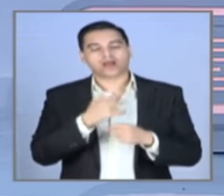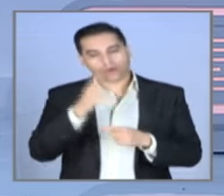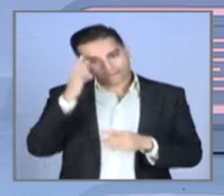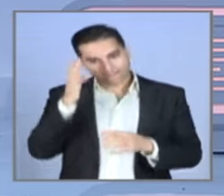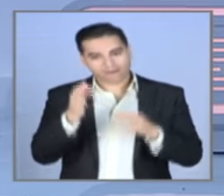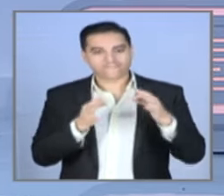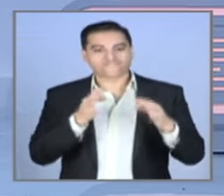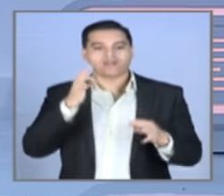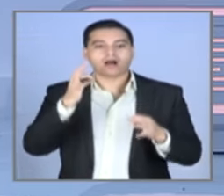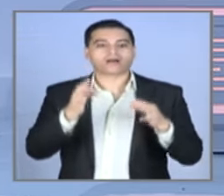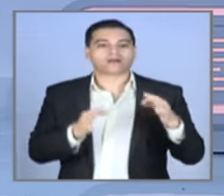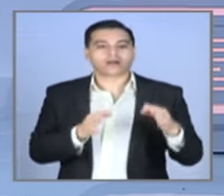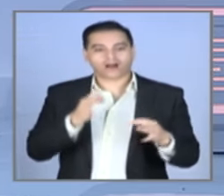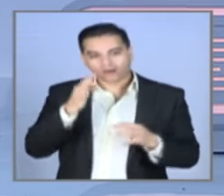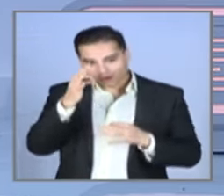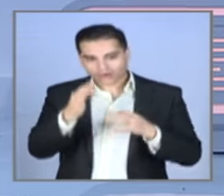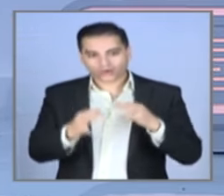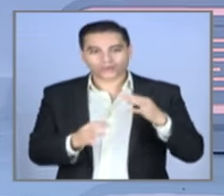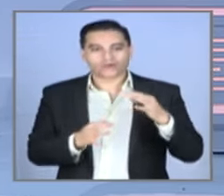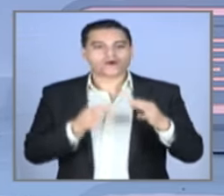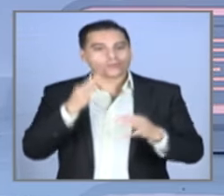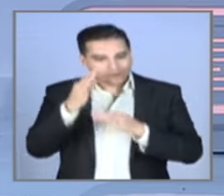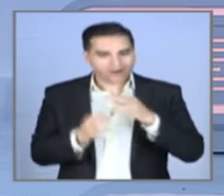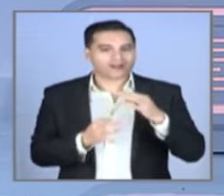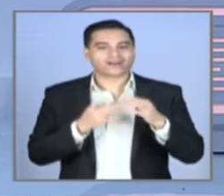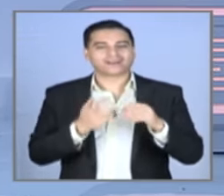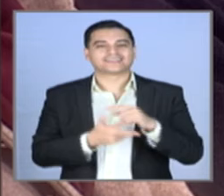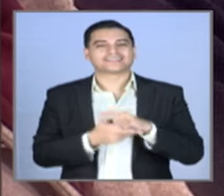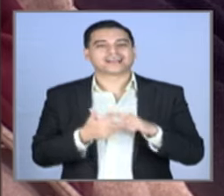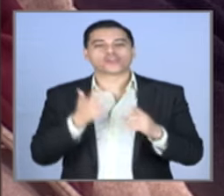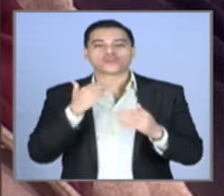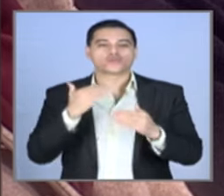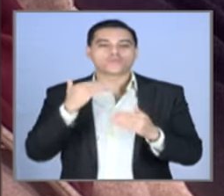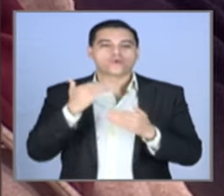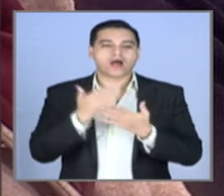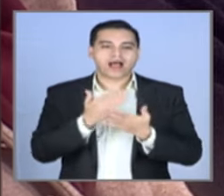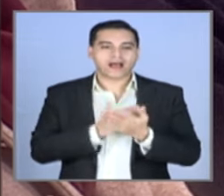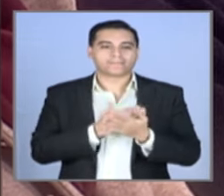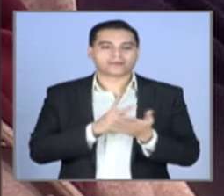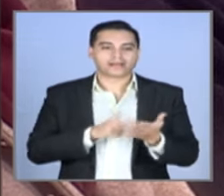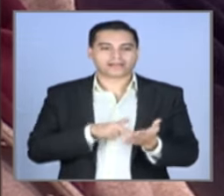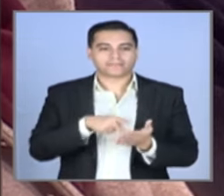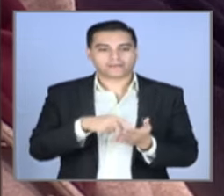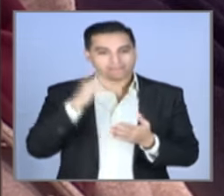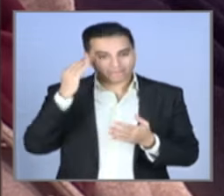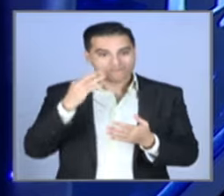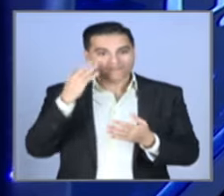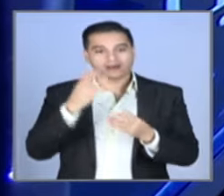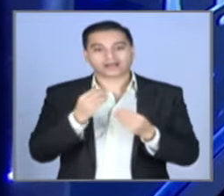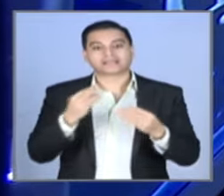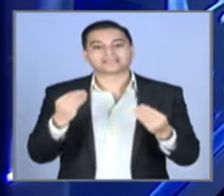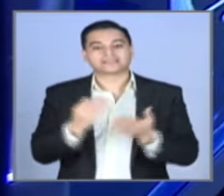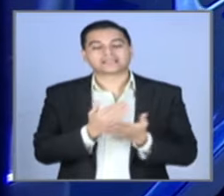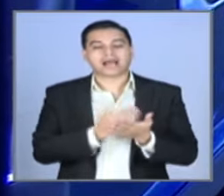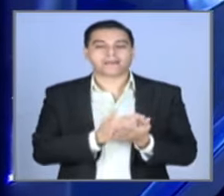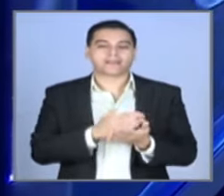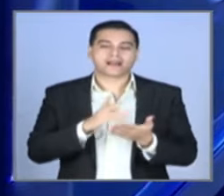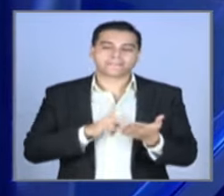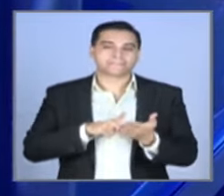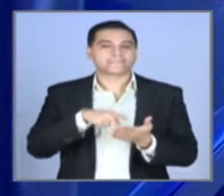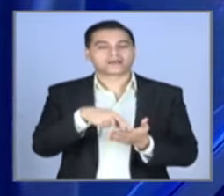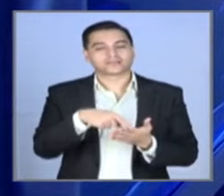بيفكر ويفكر ويفكر. طموح. وياخد قرار. تمام. بيفكر كتير جدا كتير. قبل ما ياخد القرار.